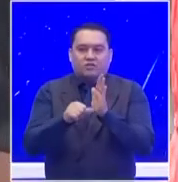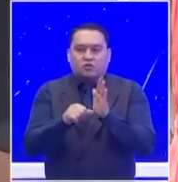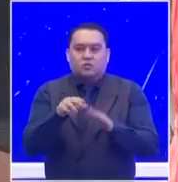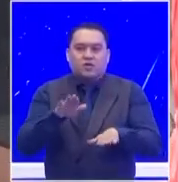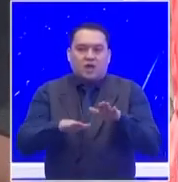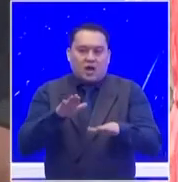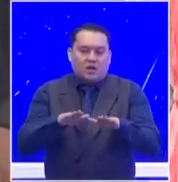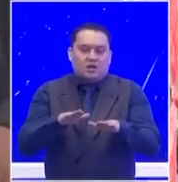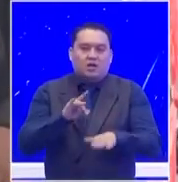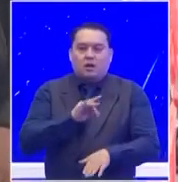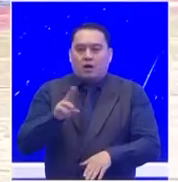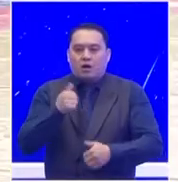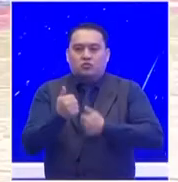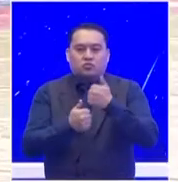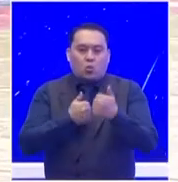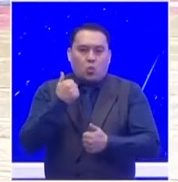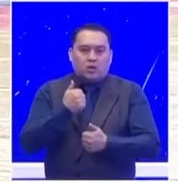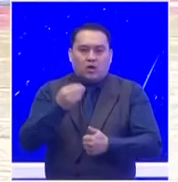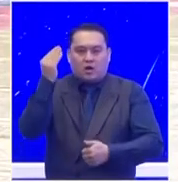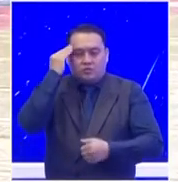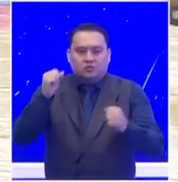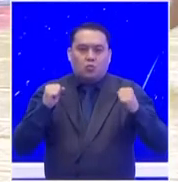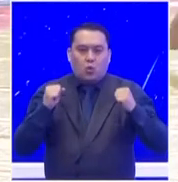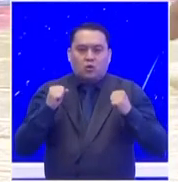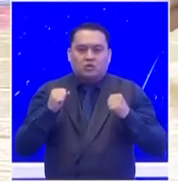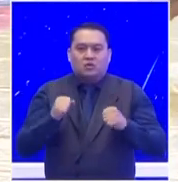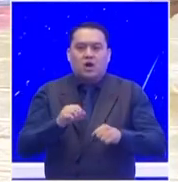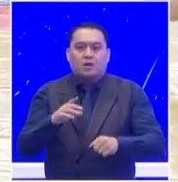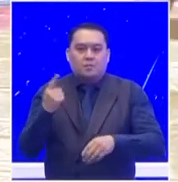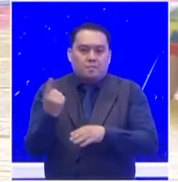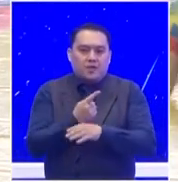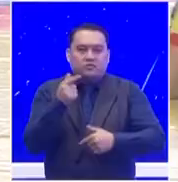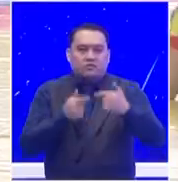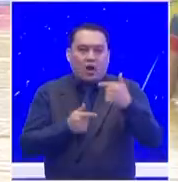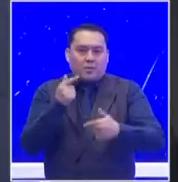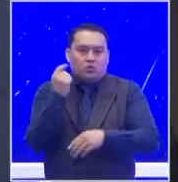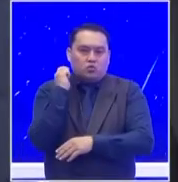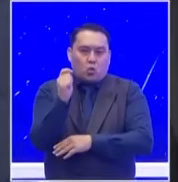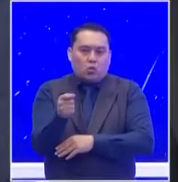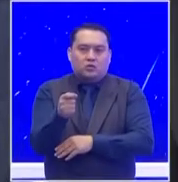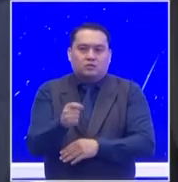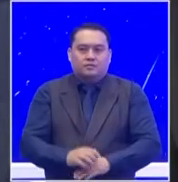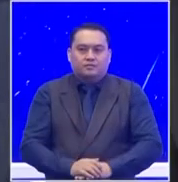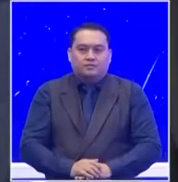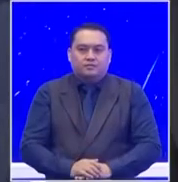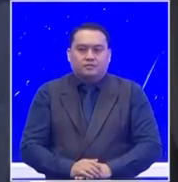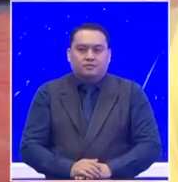килограммов. Воспитанник республиканской школы-интернат для одаренных в спорте детей «Шанарак». Первого соперника победил досрочно с разгромным